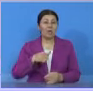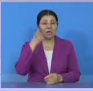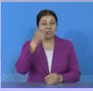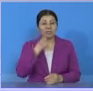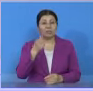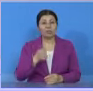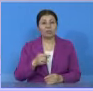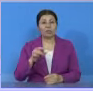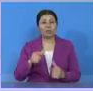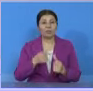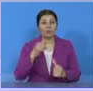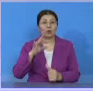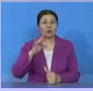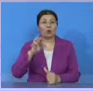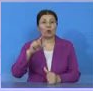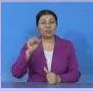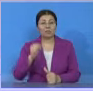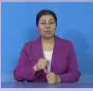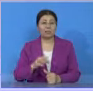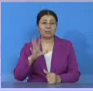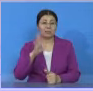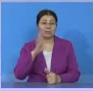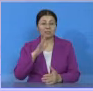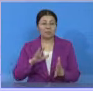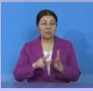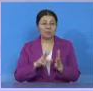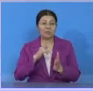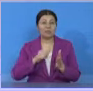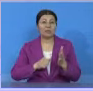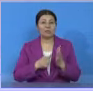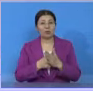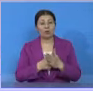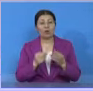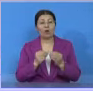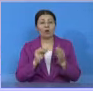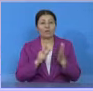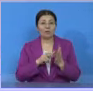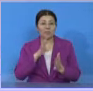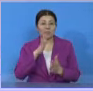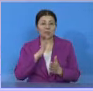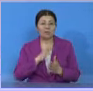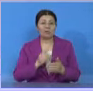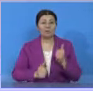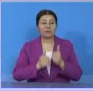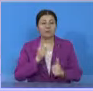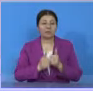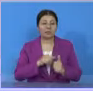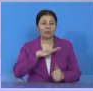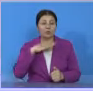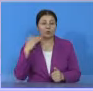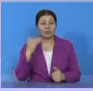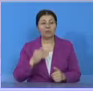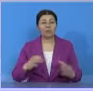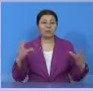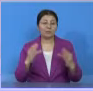Розы Баглановой. Ребята в возрасте от 7 до 18 лет соревновались одновременно по нескольким номинациям – фортепиано, вокал,